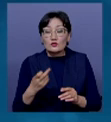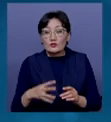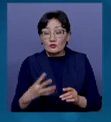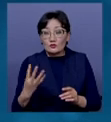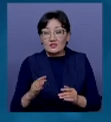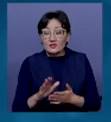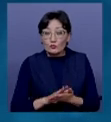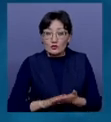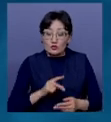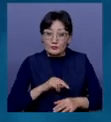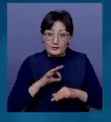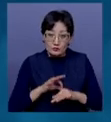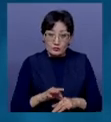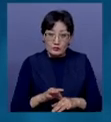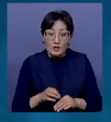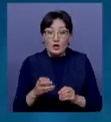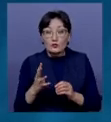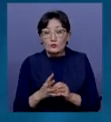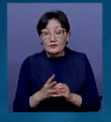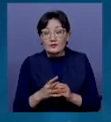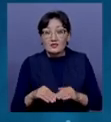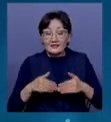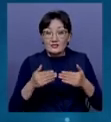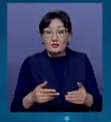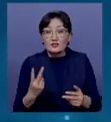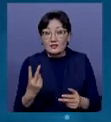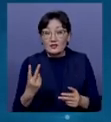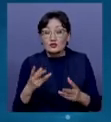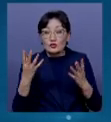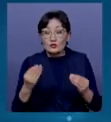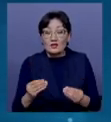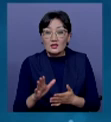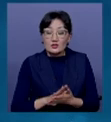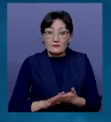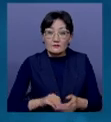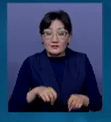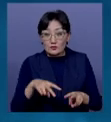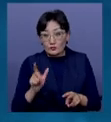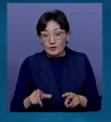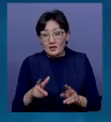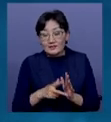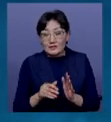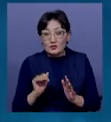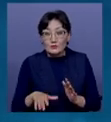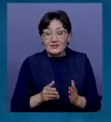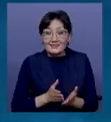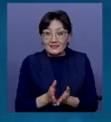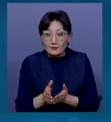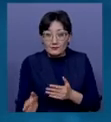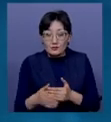244-іне дезинфекция жасалды. 14-ші кезеңнің 2-ші күнінде дезинфекторлар 8000-нан астам кіреберіс